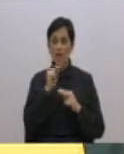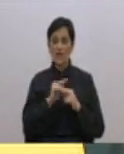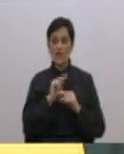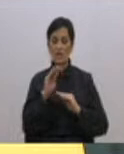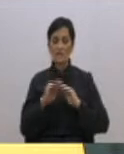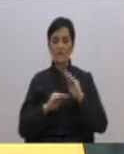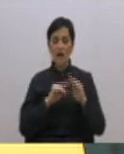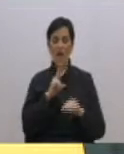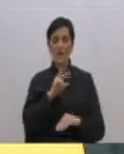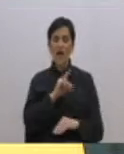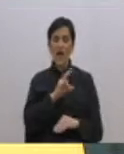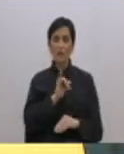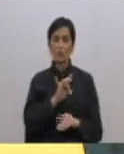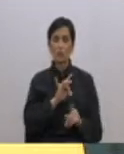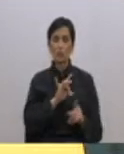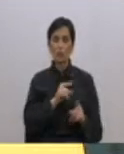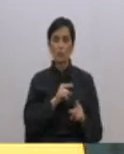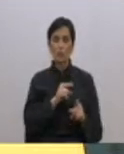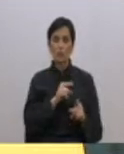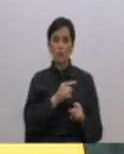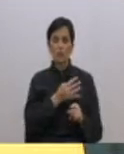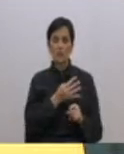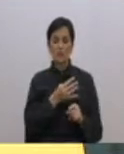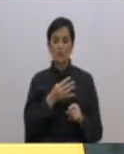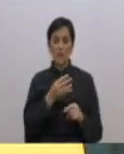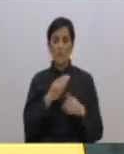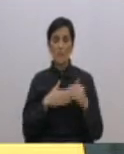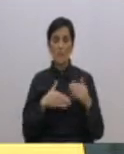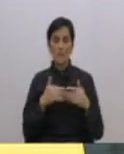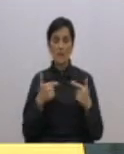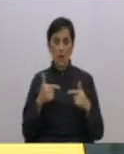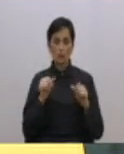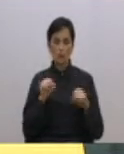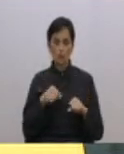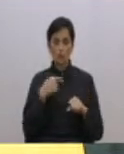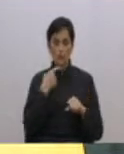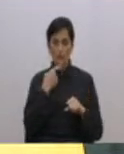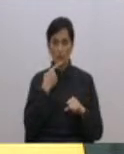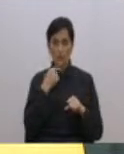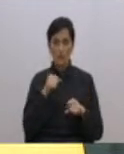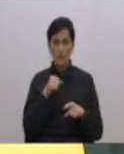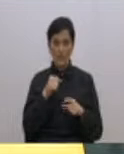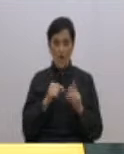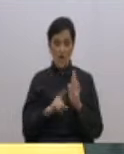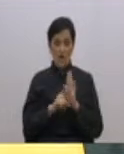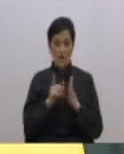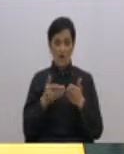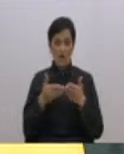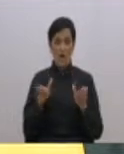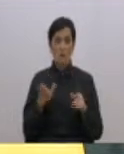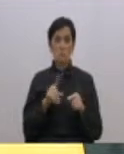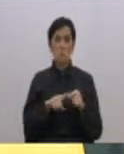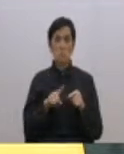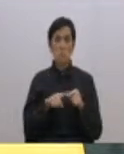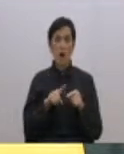ლაითურის დაწესებულება პრაქტიკულად შეიძლება ითქვას, რომ უკვე გახსნილია და ძალიან მალე